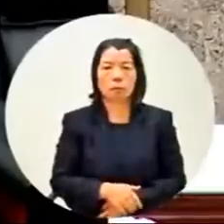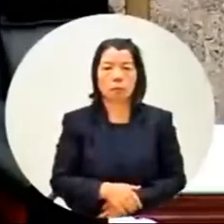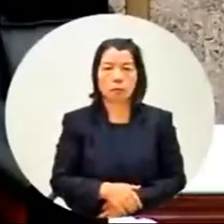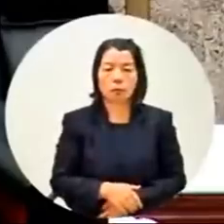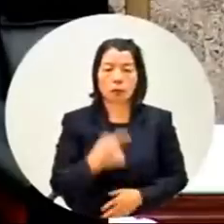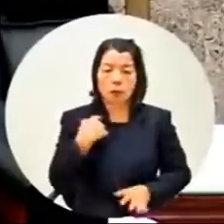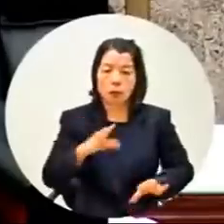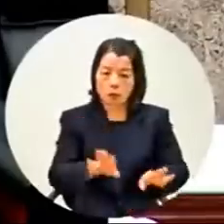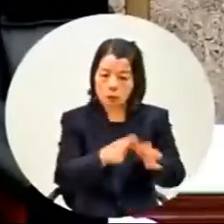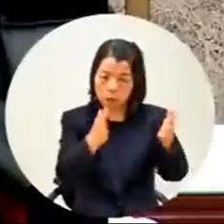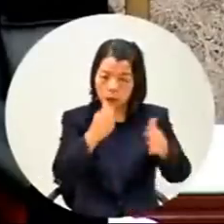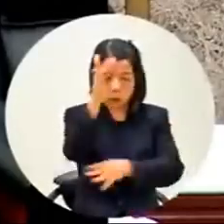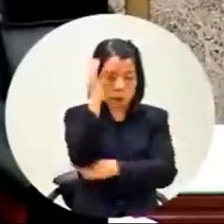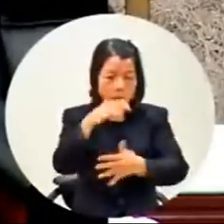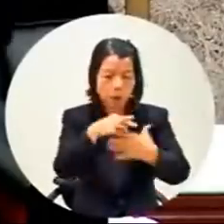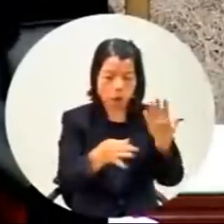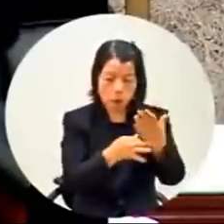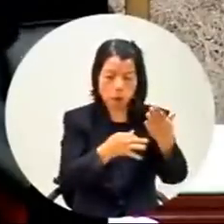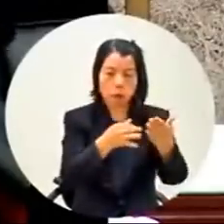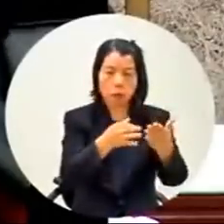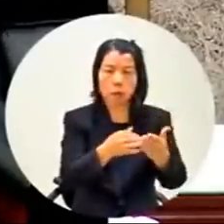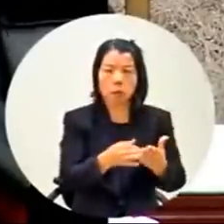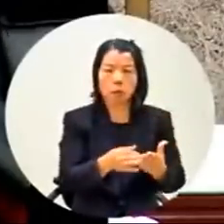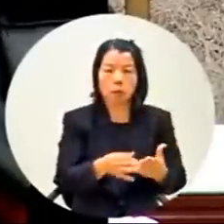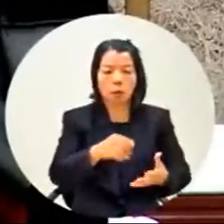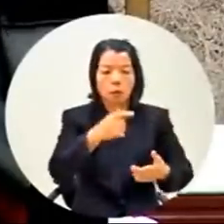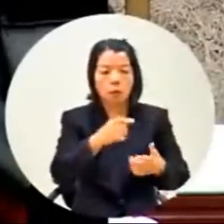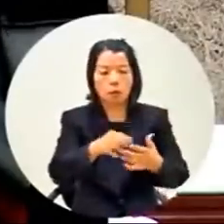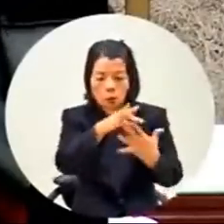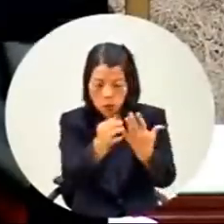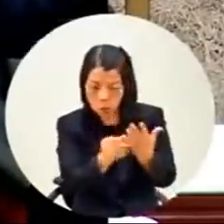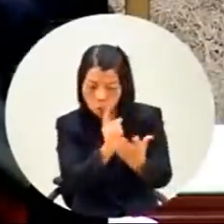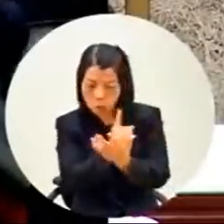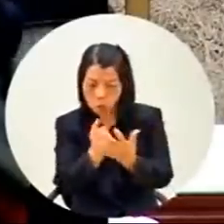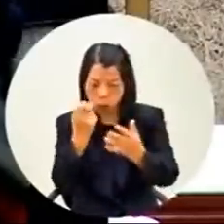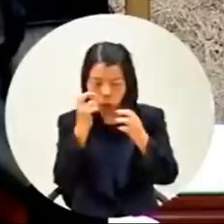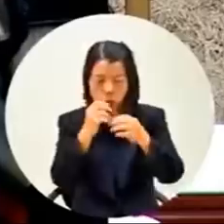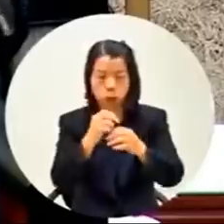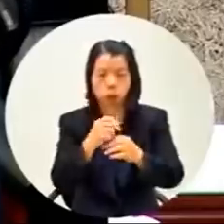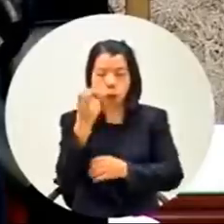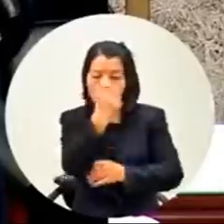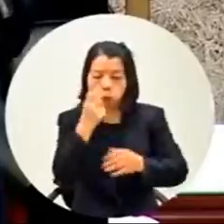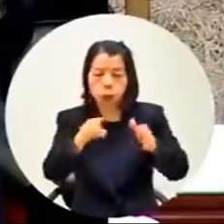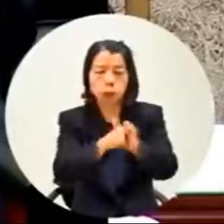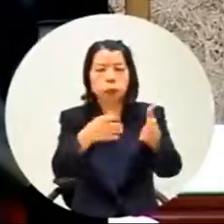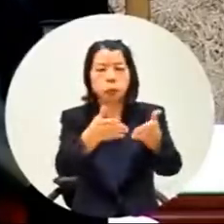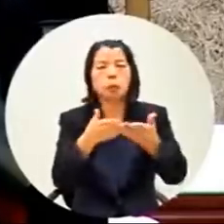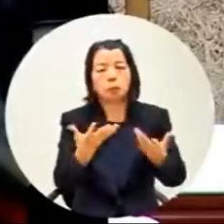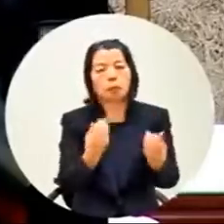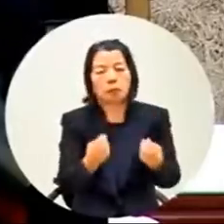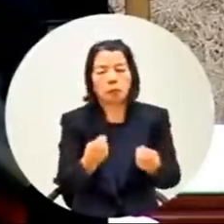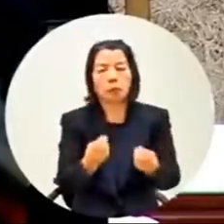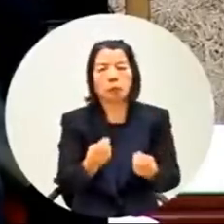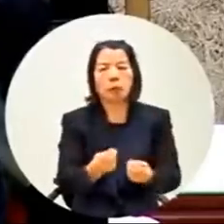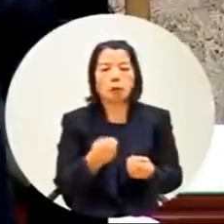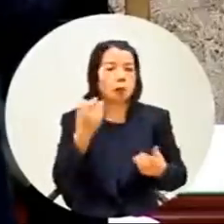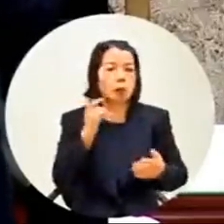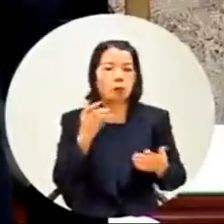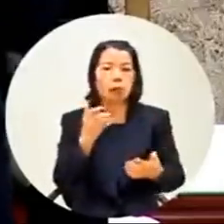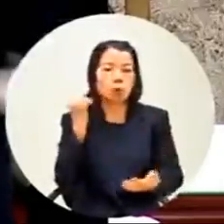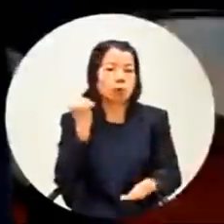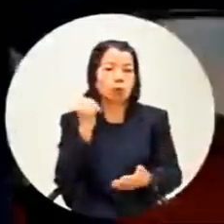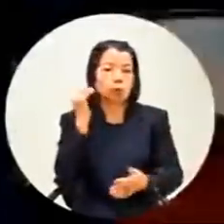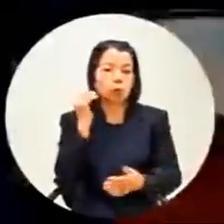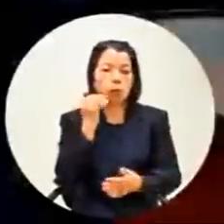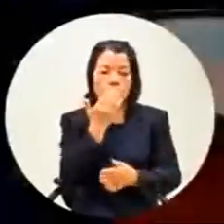召开政策审查会议就是不符合政策需求，那后面的初选就没有召开。 你请坐哦，我